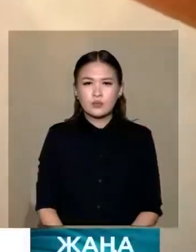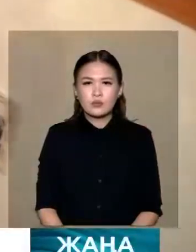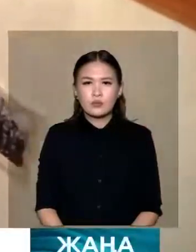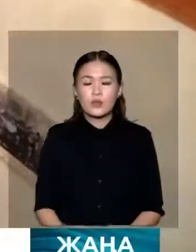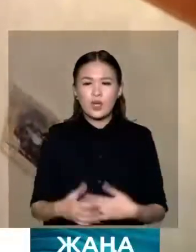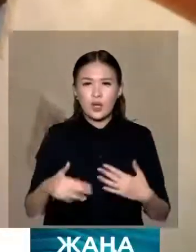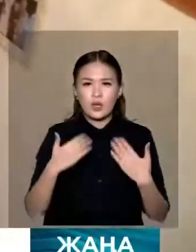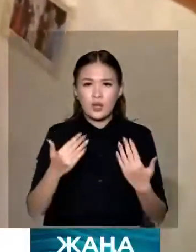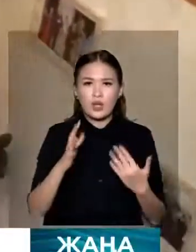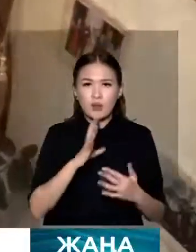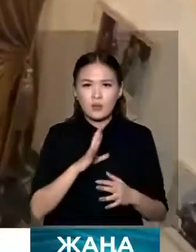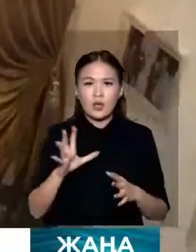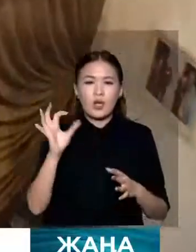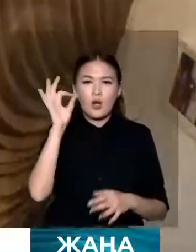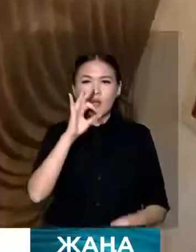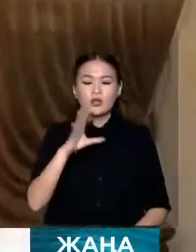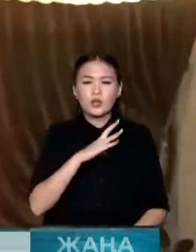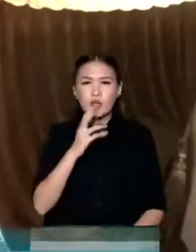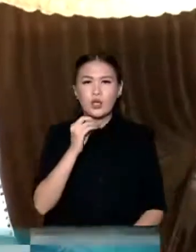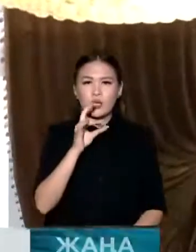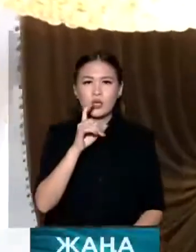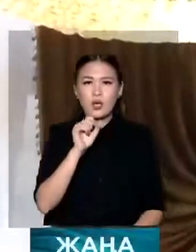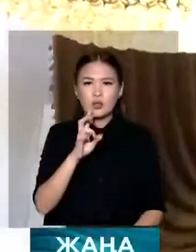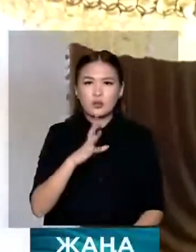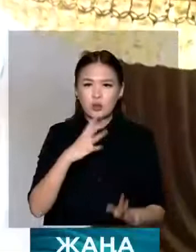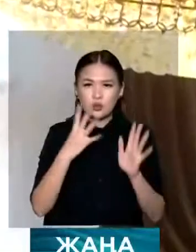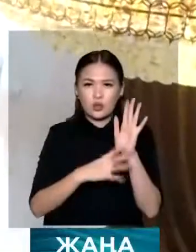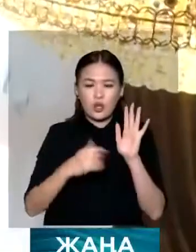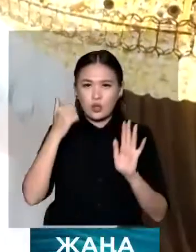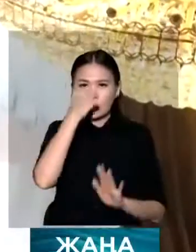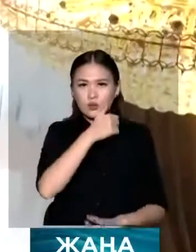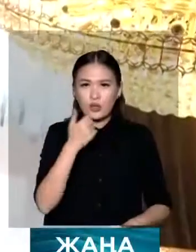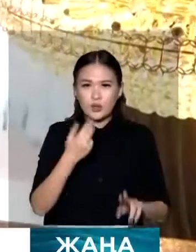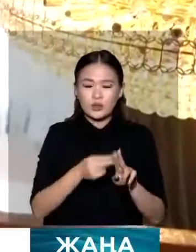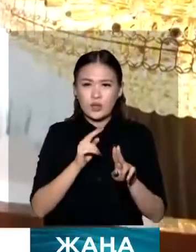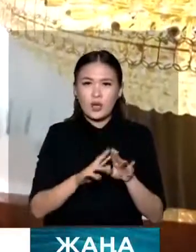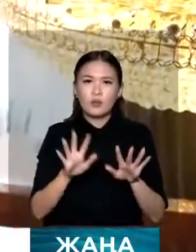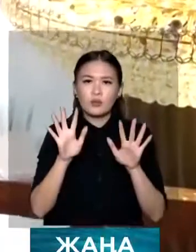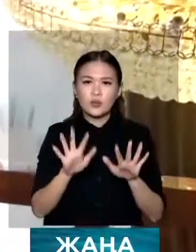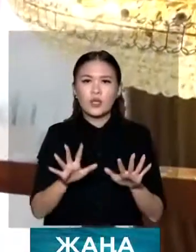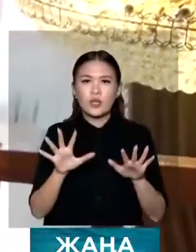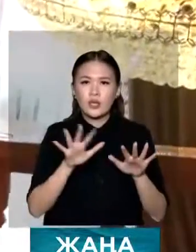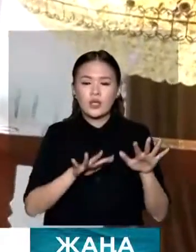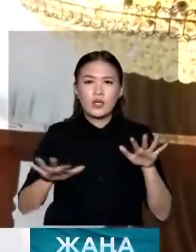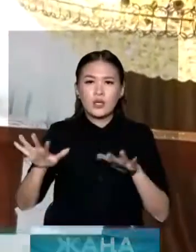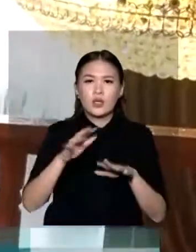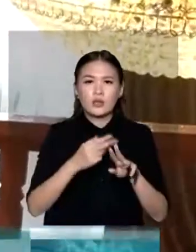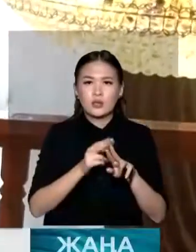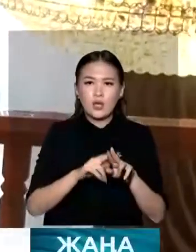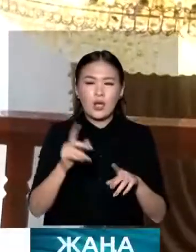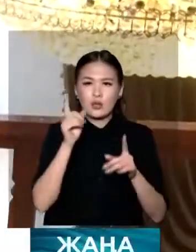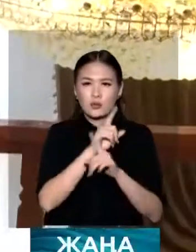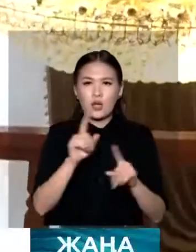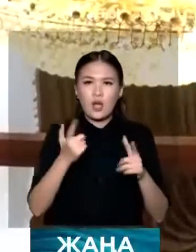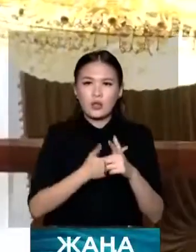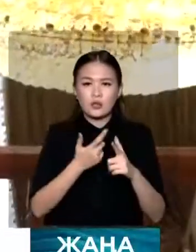Қадірлі қаламгер, қабырғалы қайраткер Шерхан Мұртазаның 90 жылдық мерейтойы өзінің кіндік қаны тамған киелі әулиеата жерінде айрықша